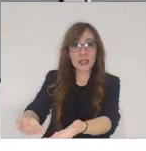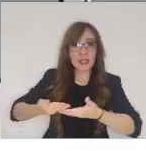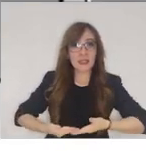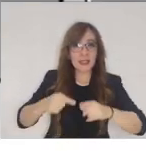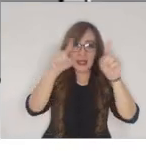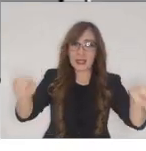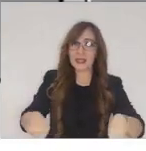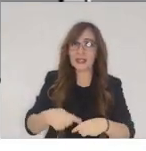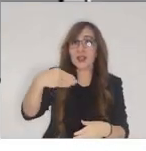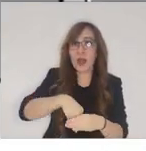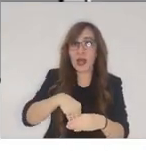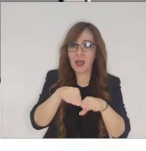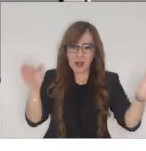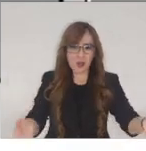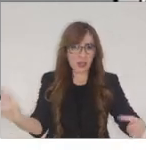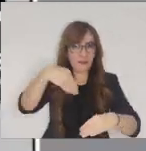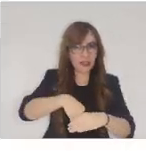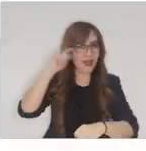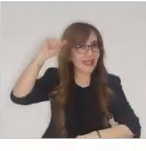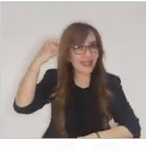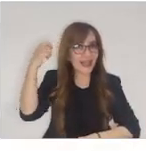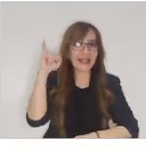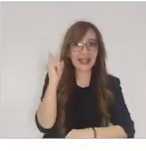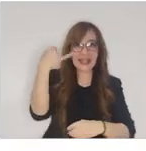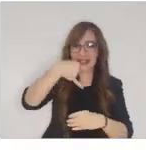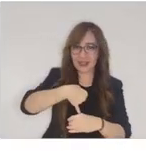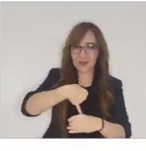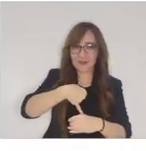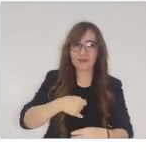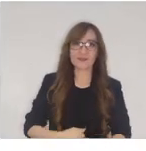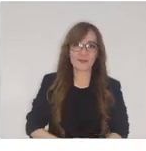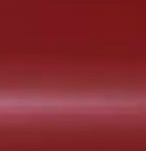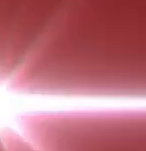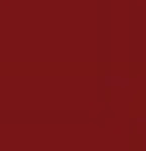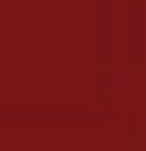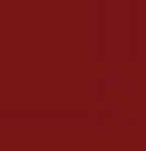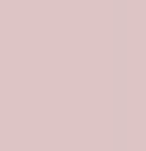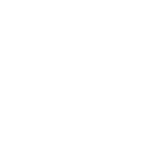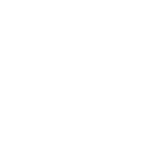pencoblosan dan masukkan ke dalam kotak suara. Jangan lupa celupkan jari Anda ke dalam tinta yang sudah disediakan.